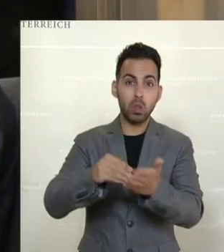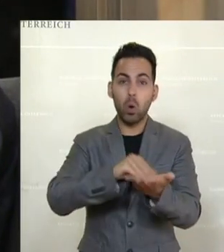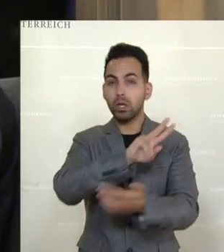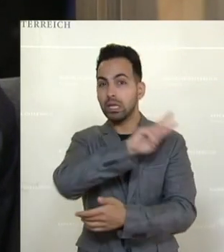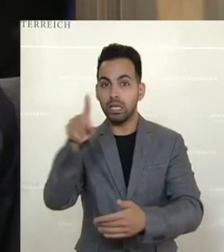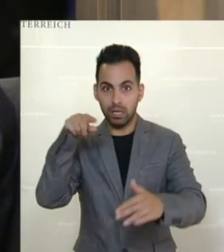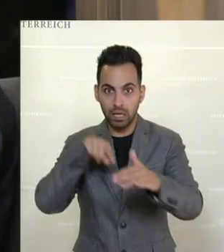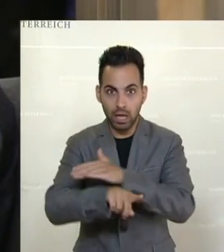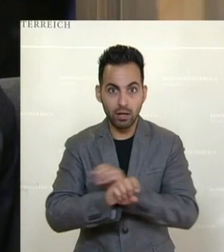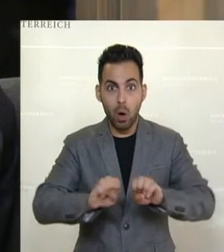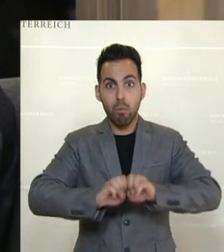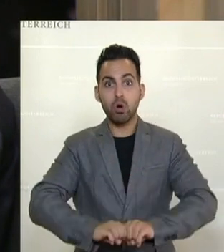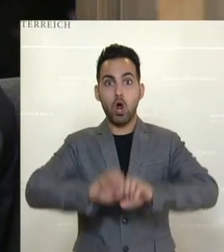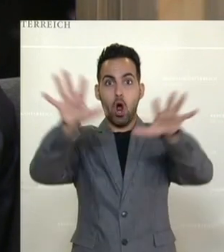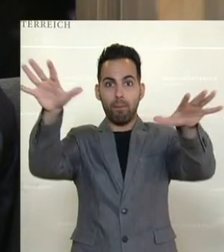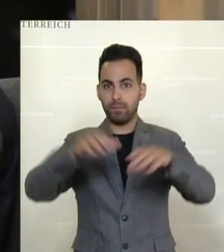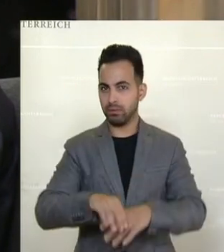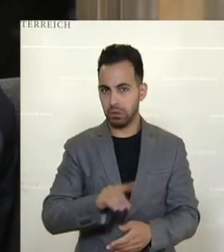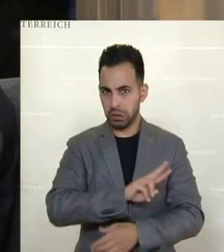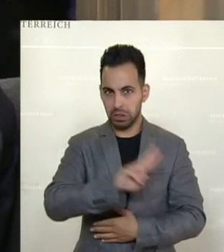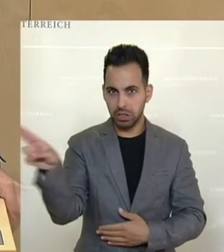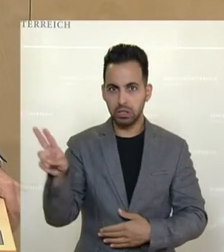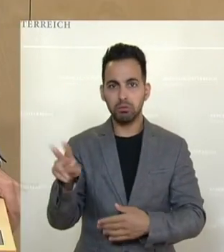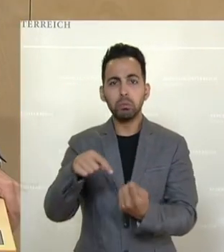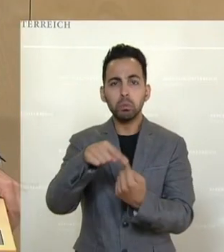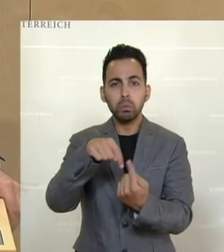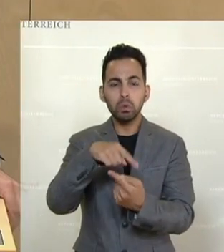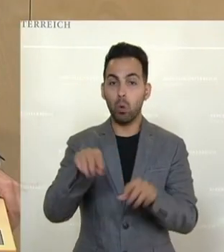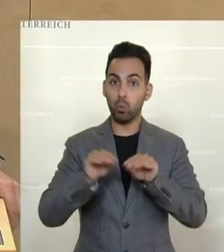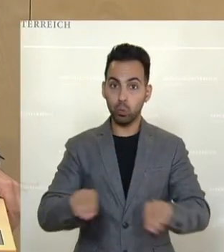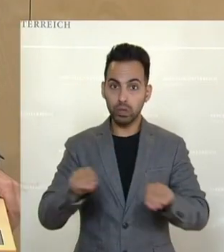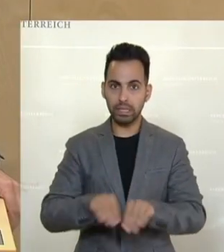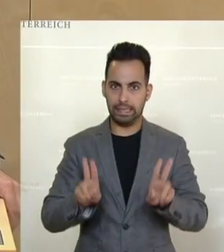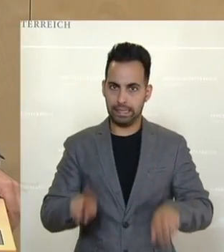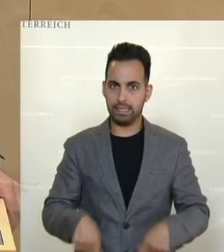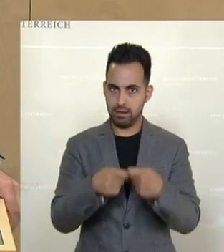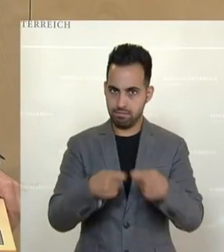Treiber des Infektionsgeschehens und der Unterricht mit den richtigen